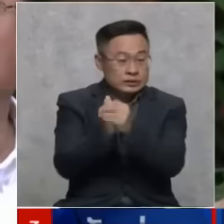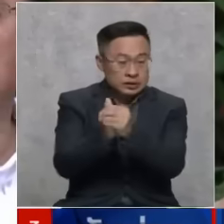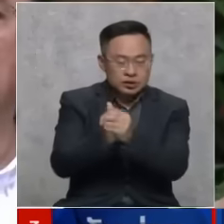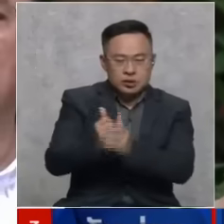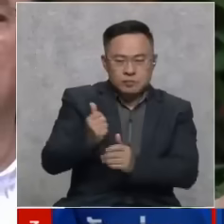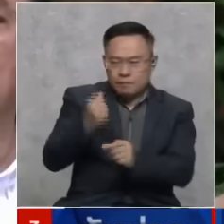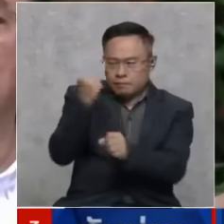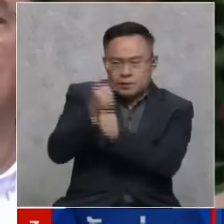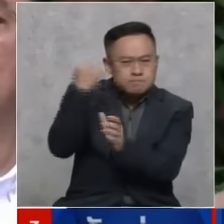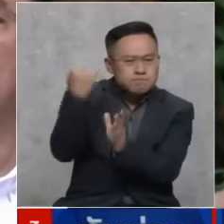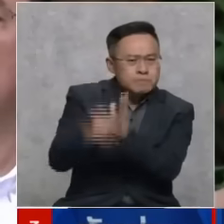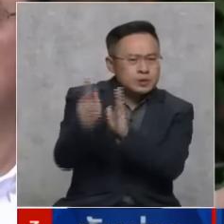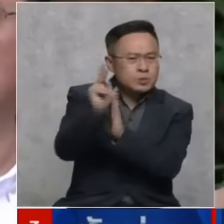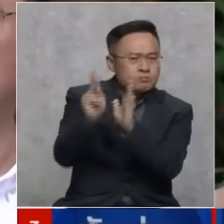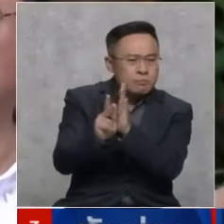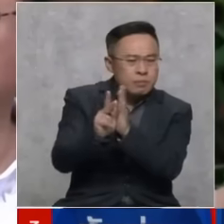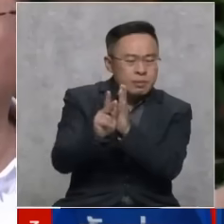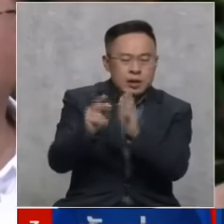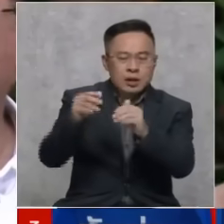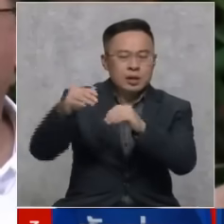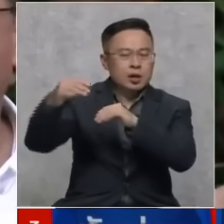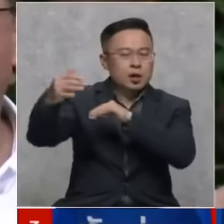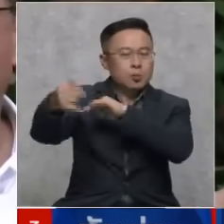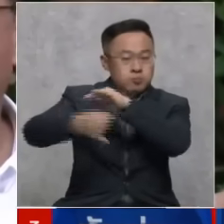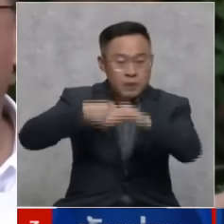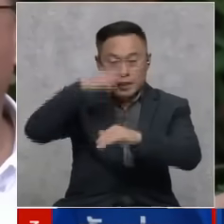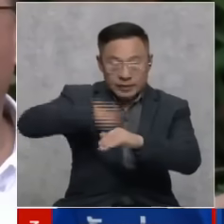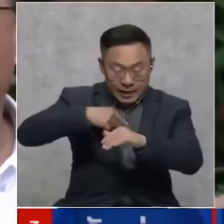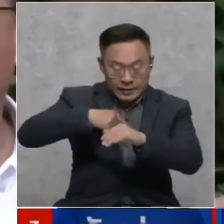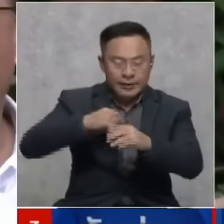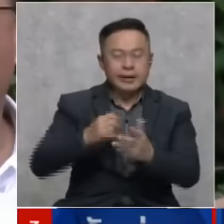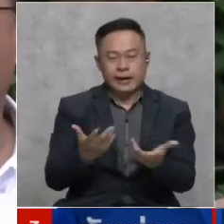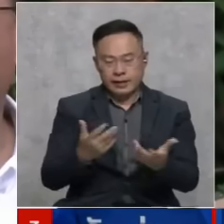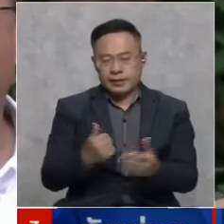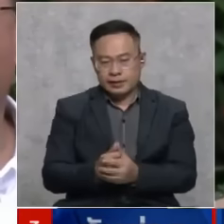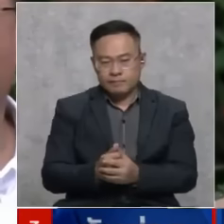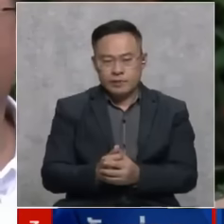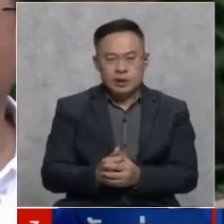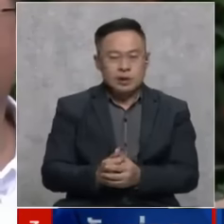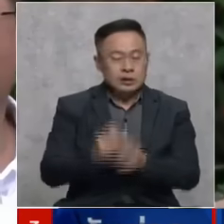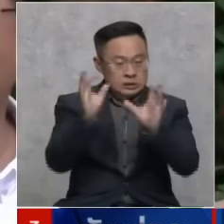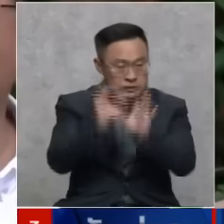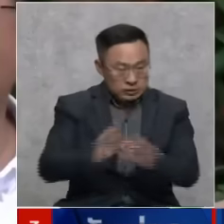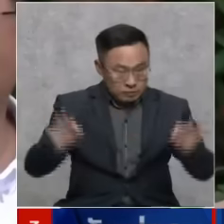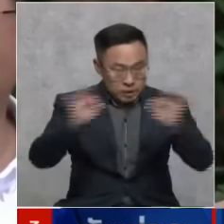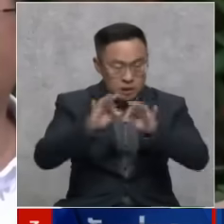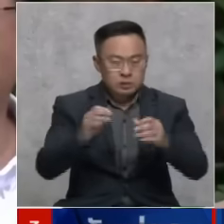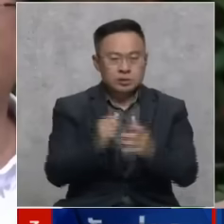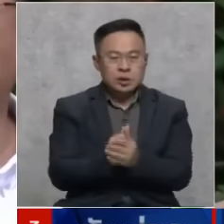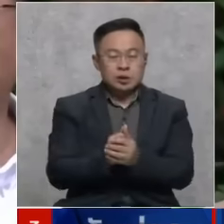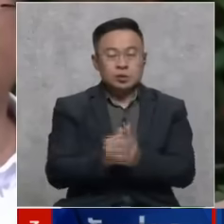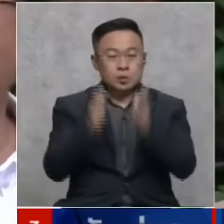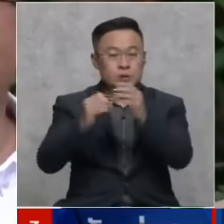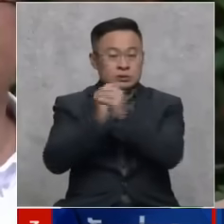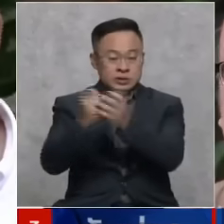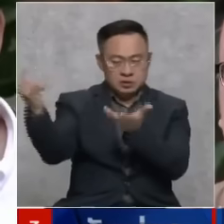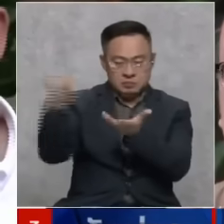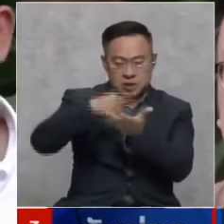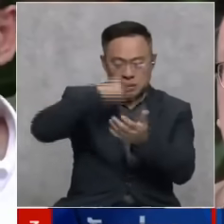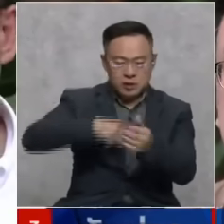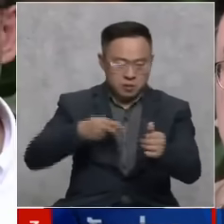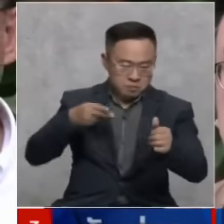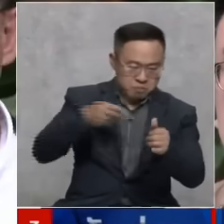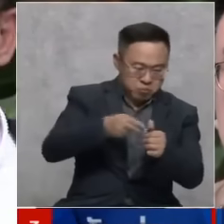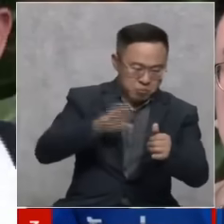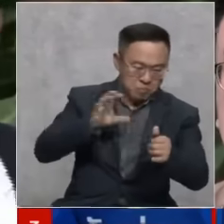เติบโตทางเศรษฐกิจเนี่ยผมไม่ห่วงว่าเราสามารถทำได้แต่เรื่องของความปลอดภัยความมั่นใจของนักท่องเที่ยวที่มาเป็นเรื่องที่